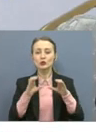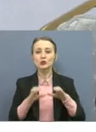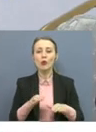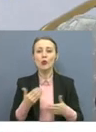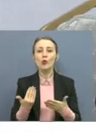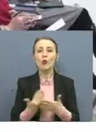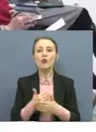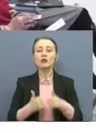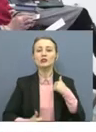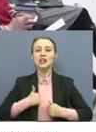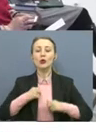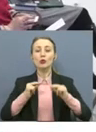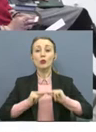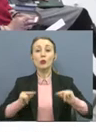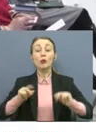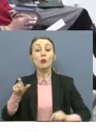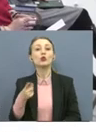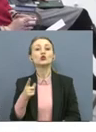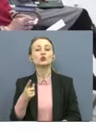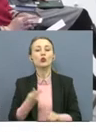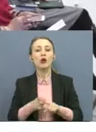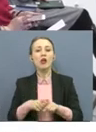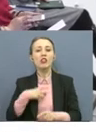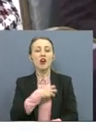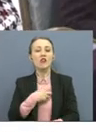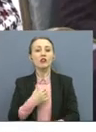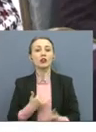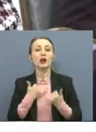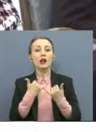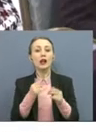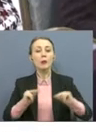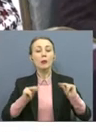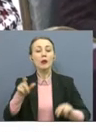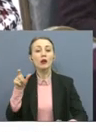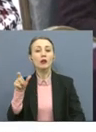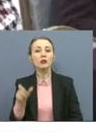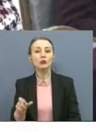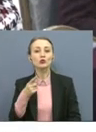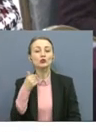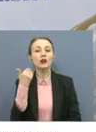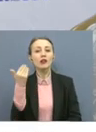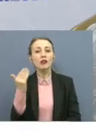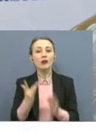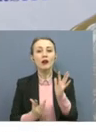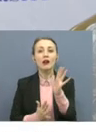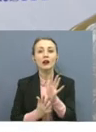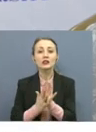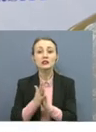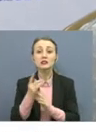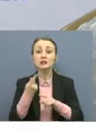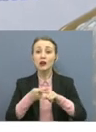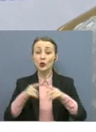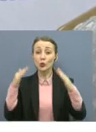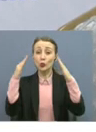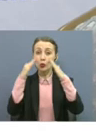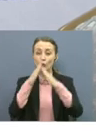сол мұғалімдерді оқытатын өңірдегі бірден бір жоғары оқу орны. 75 университетте педагогика мамандықтарын